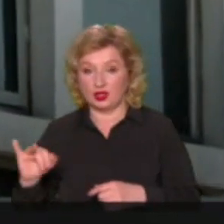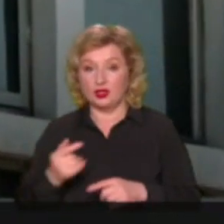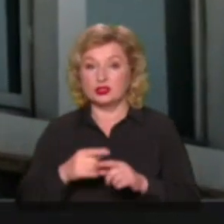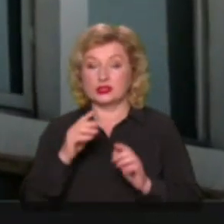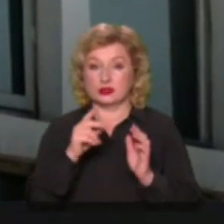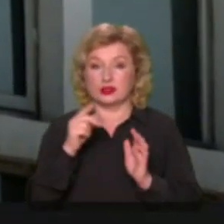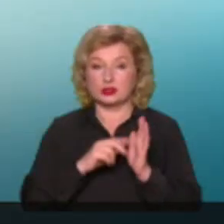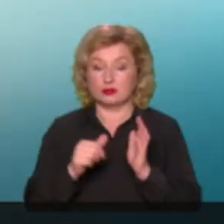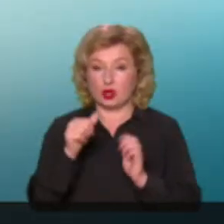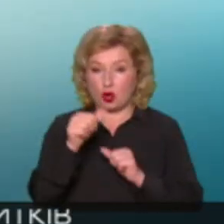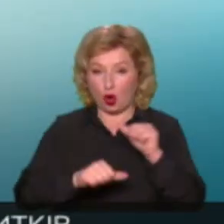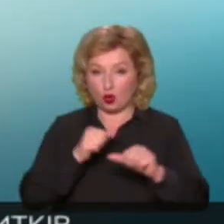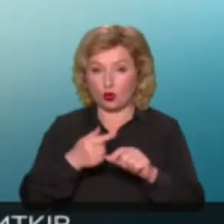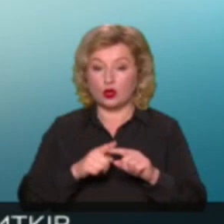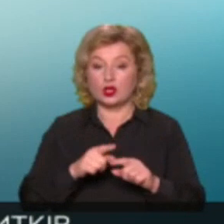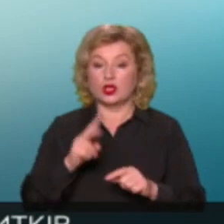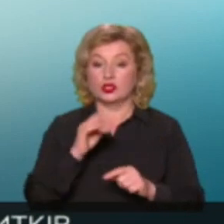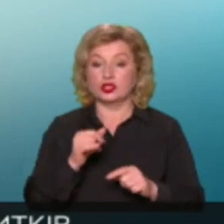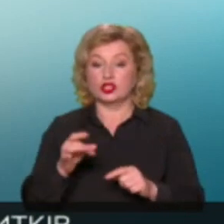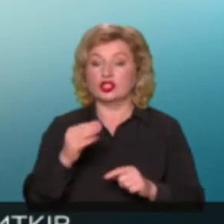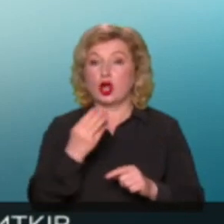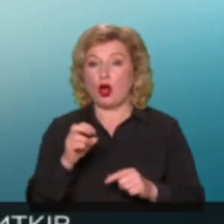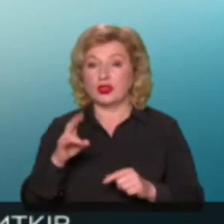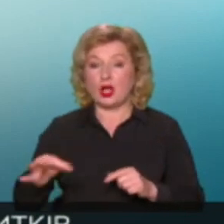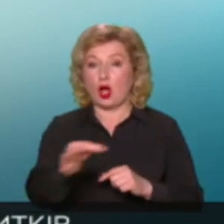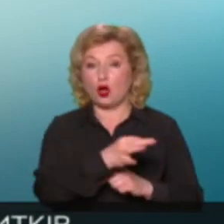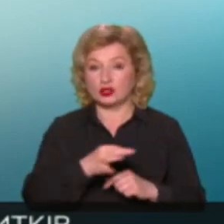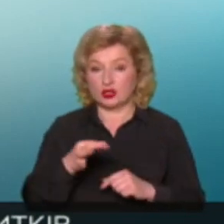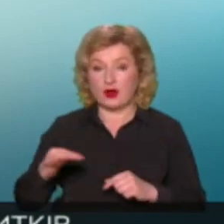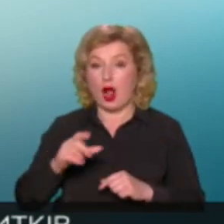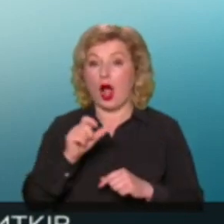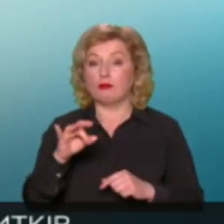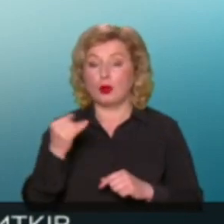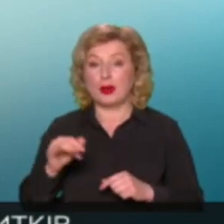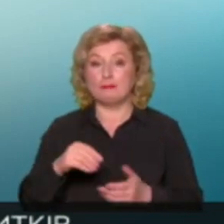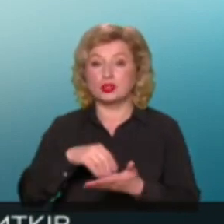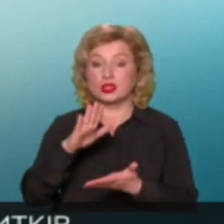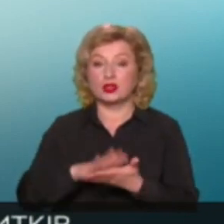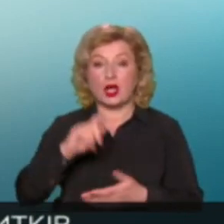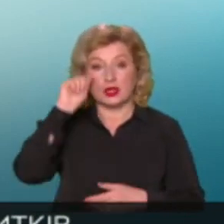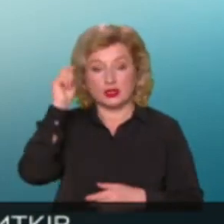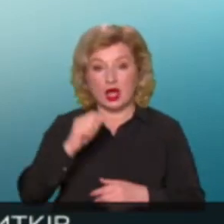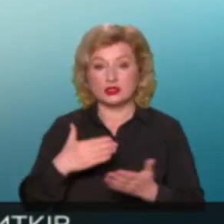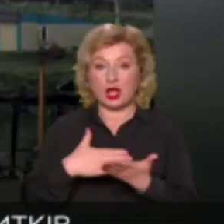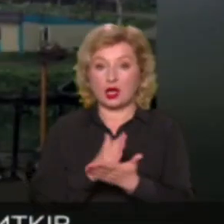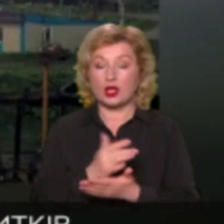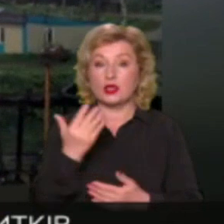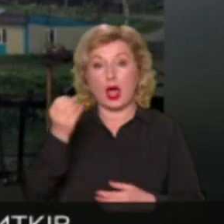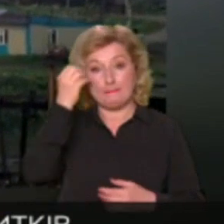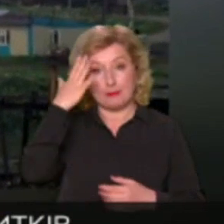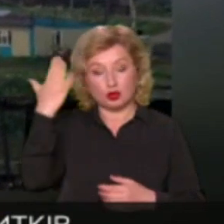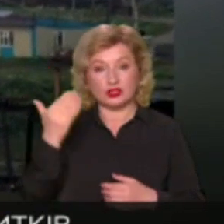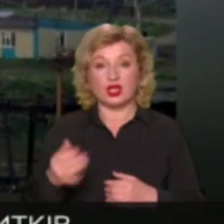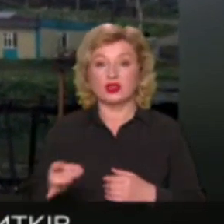острови Ітуруп, Кунашир, Шикотан і Хабомаї позначалися на китайських картах як японські